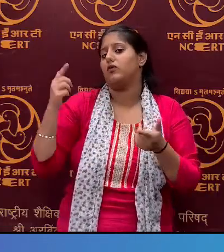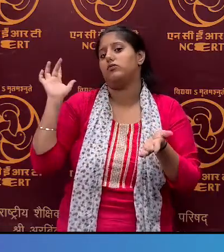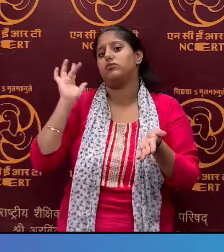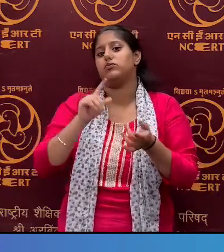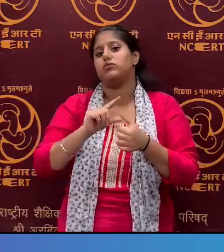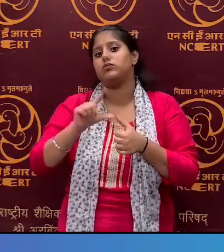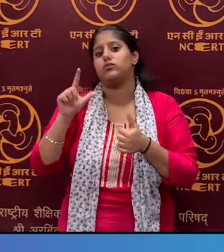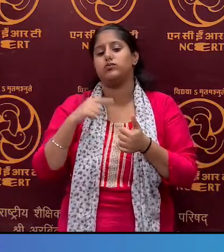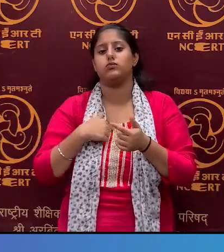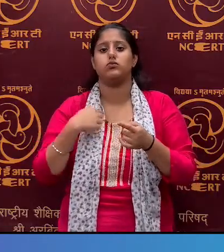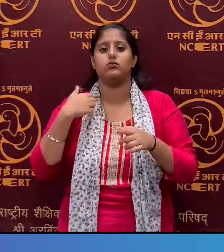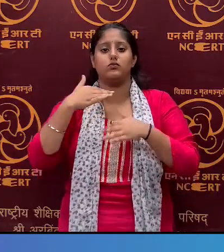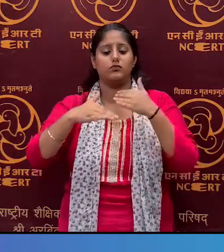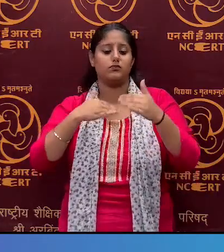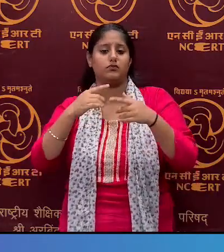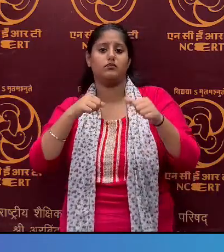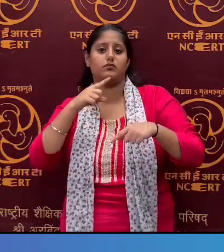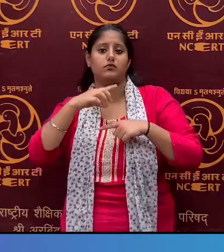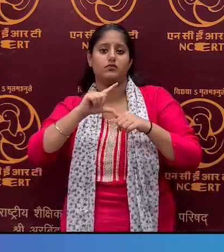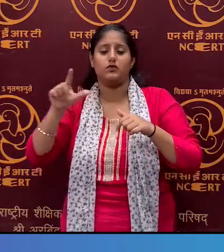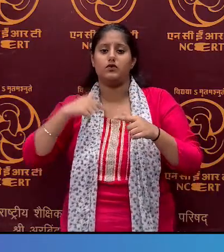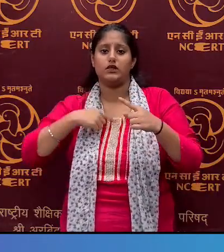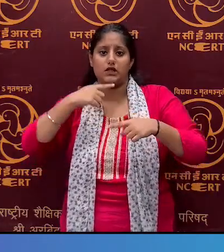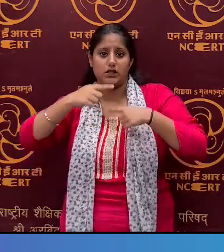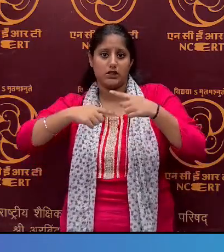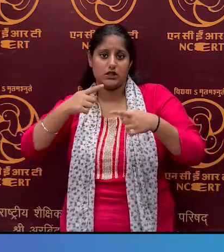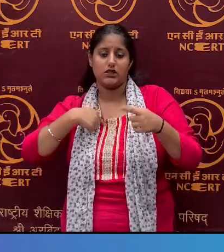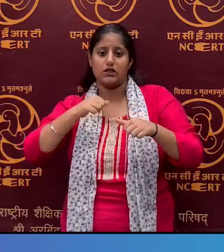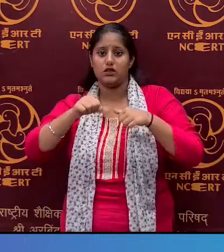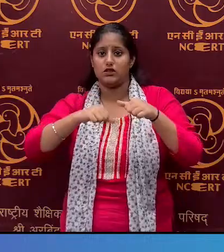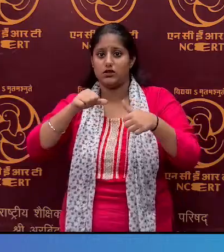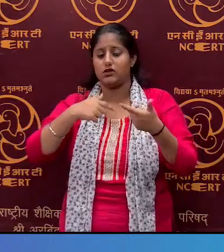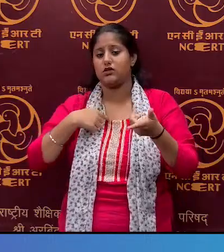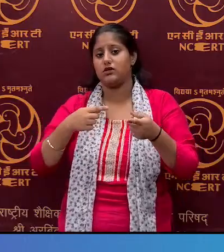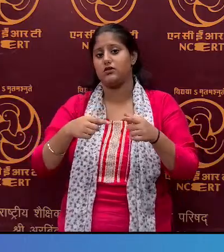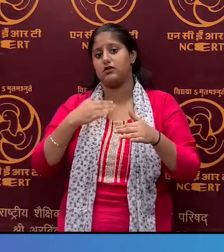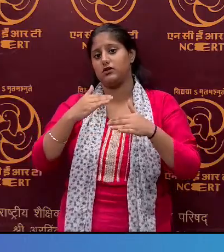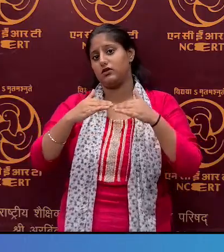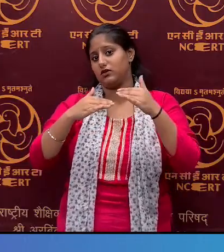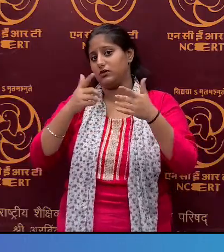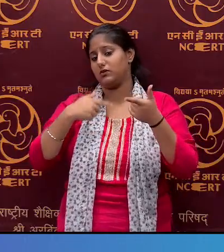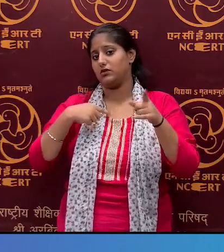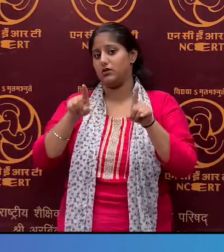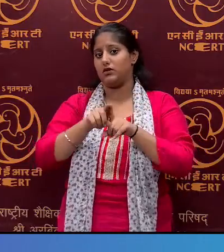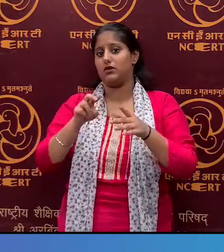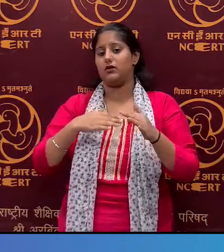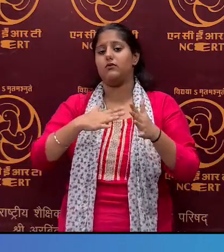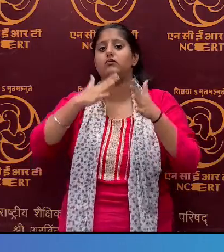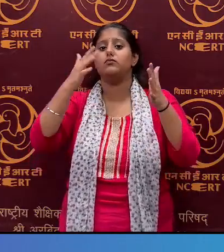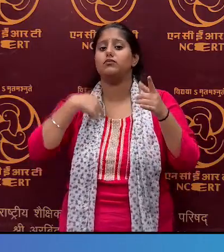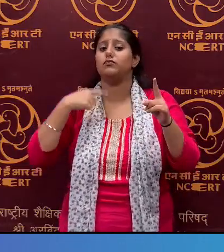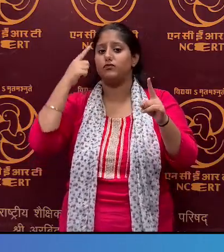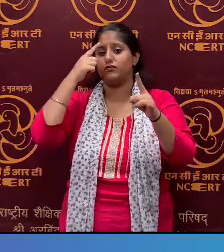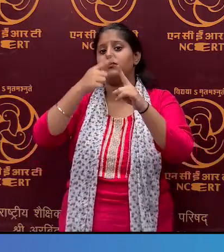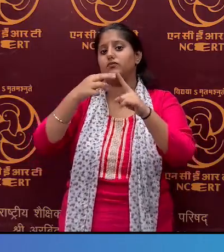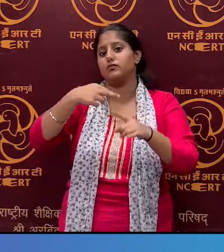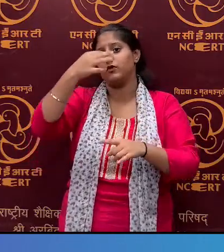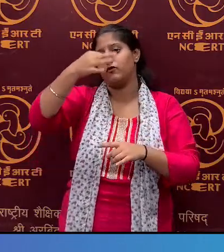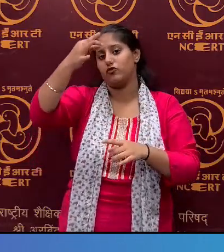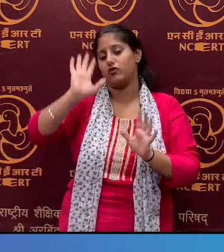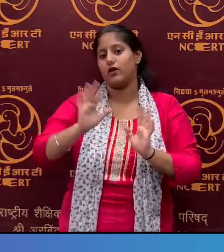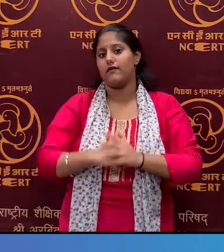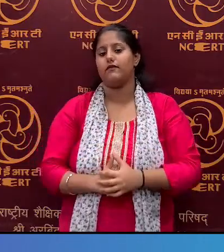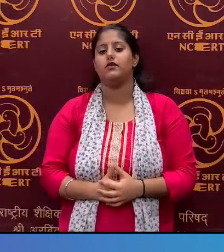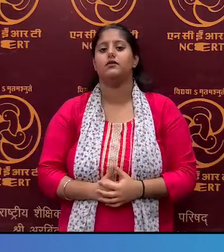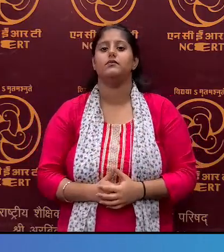एक जो हम कदम ले रहे हैं, या हर एक हम जो यहाँ पर बात करते हैं, एक स्टेप ले रहे हैं, एक इनिशिएटिव ले रहे हैं, वो एक बड़ा इम्पैक्ट बन सकता है कल के लिए. बिल्कुल सर,